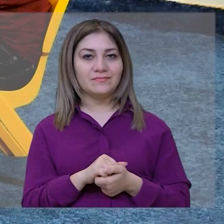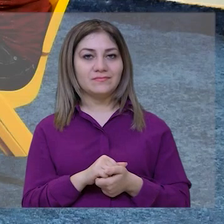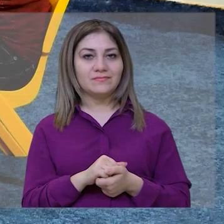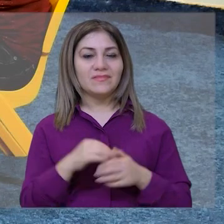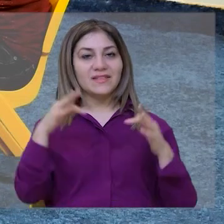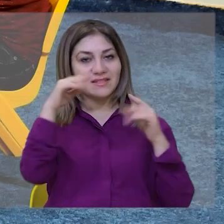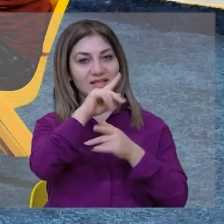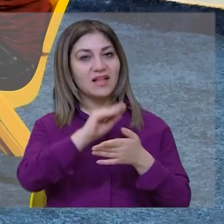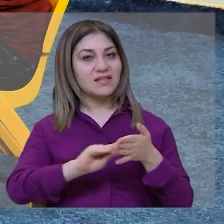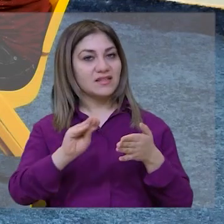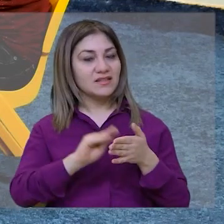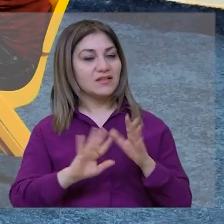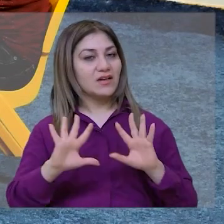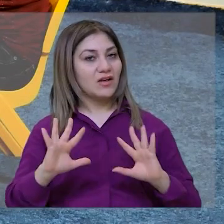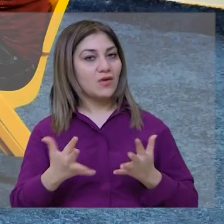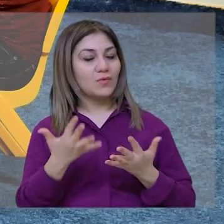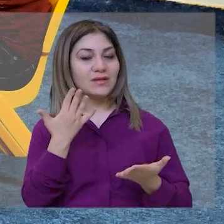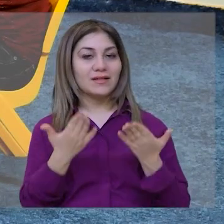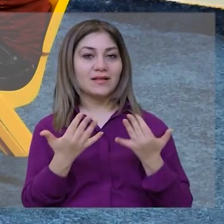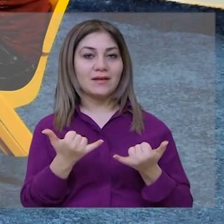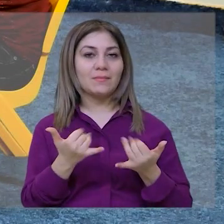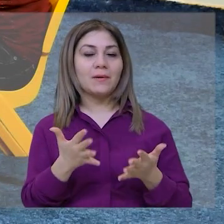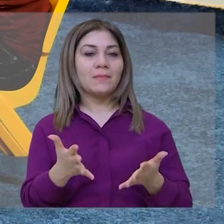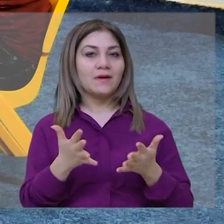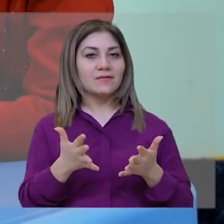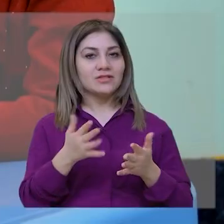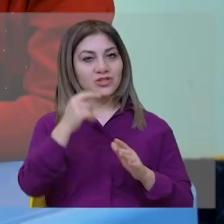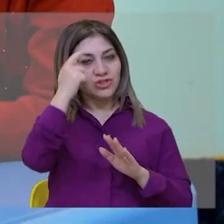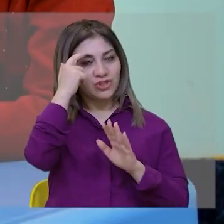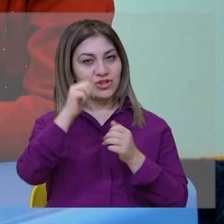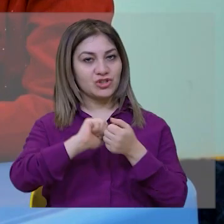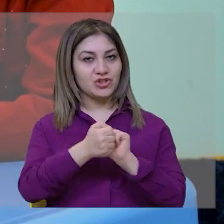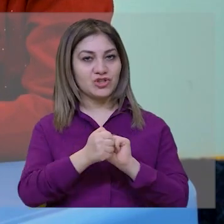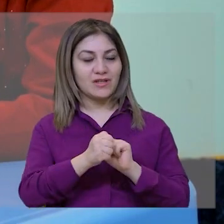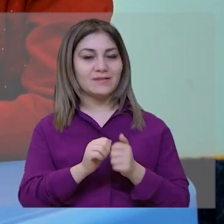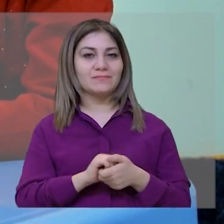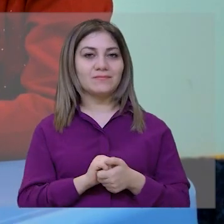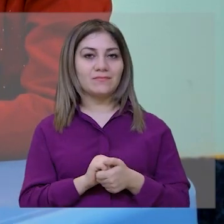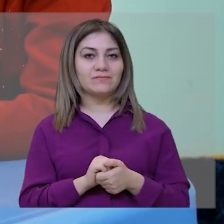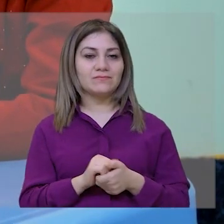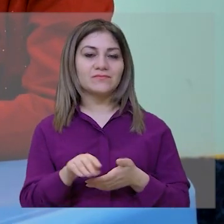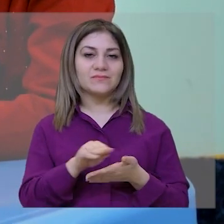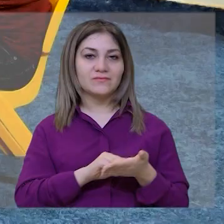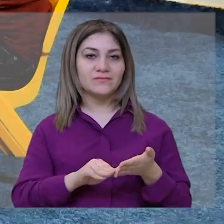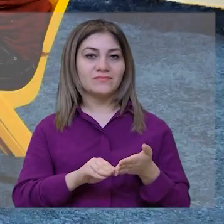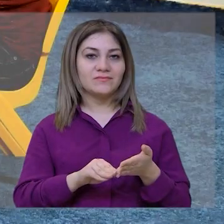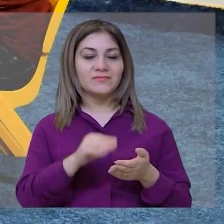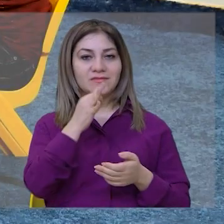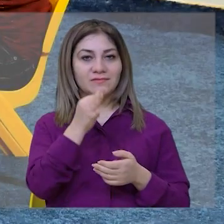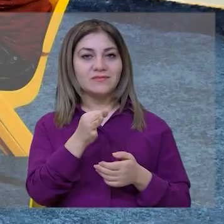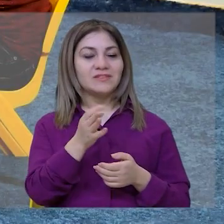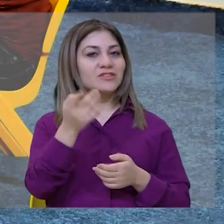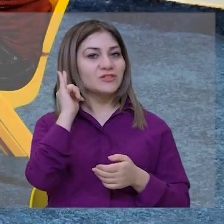կունենաք սխալներ գրավորում, եթե հիմա հստակ չտարբերակեք դրանք լսողությամբ։ Եկեք մեկ անգամ էլ, ես ասում